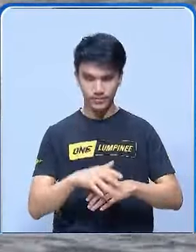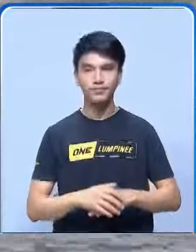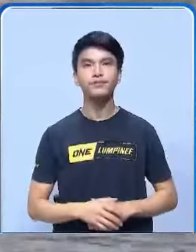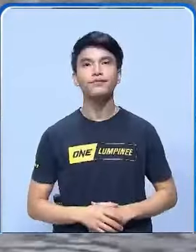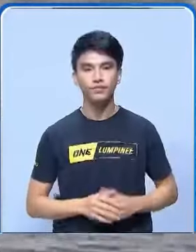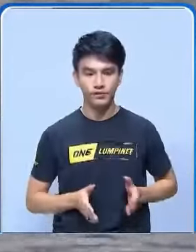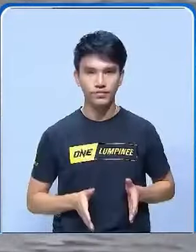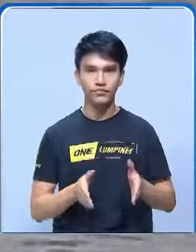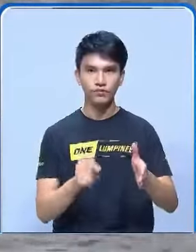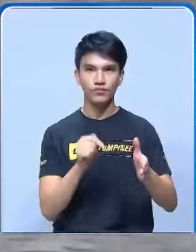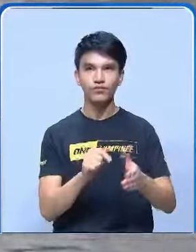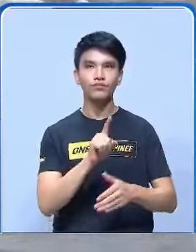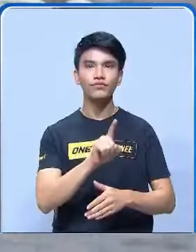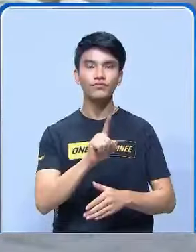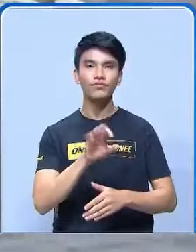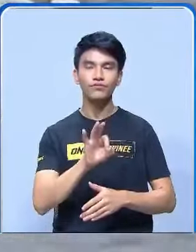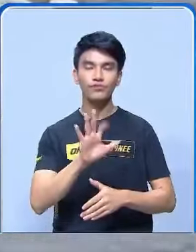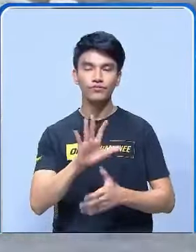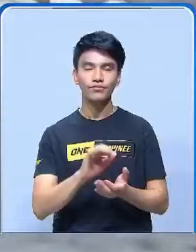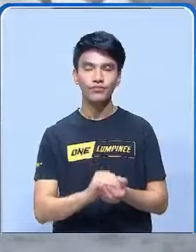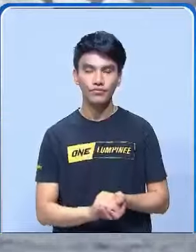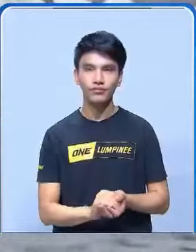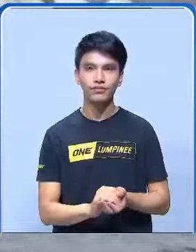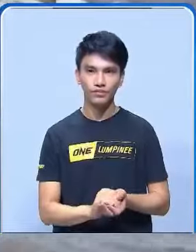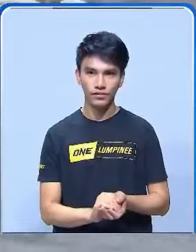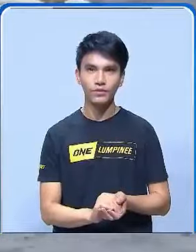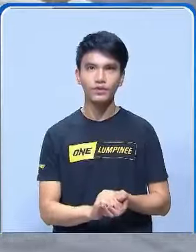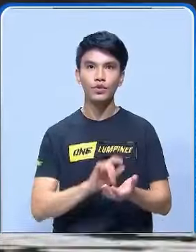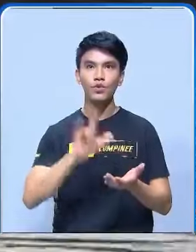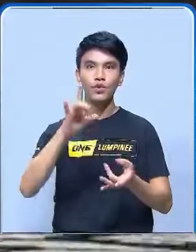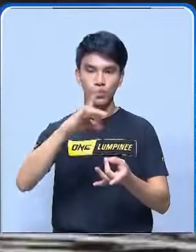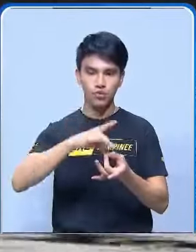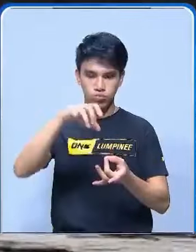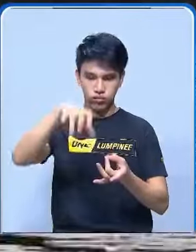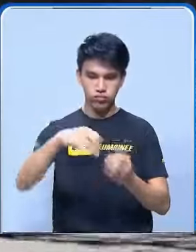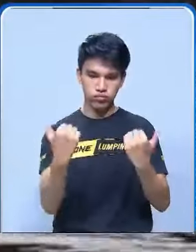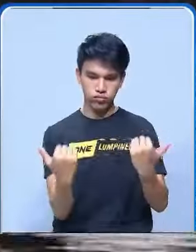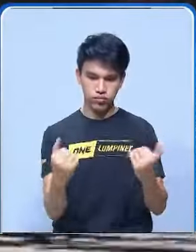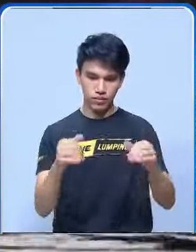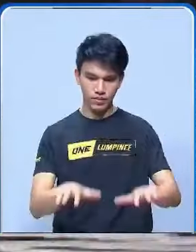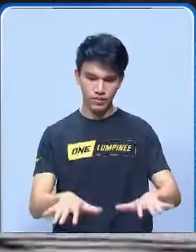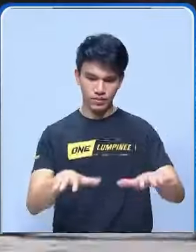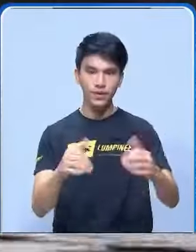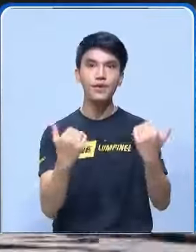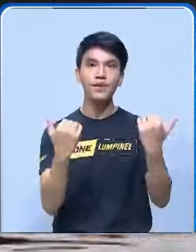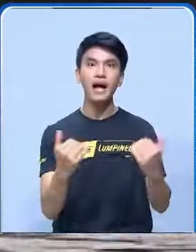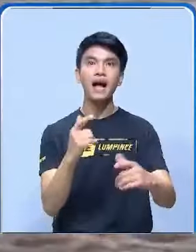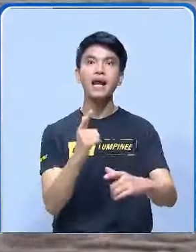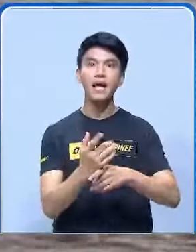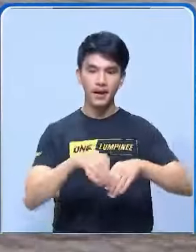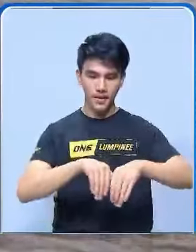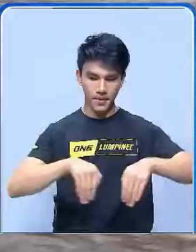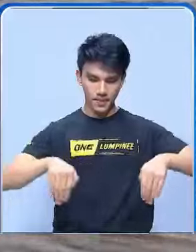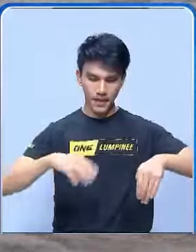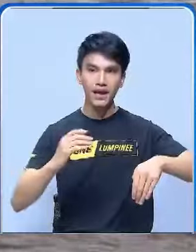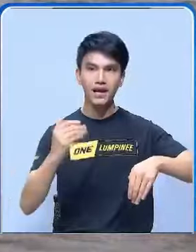ถนนสาย1195ช่วงหน้าสนามบินสุโขทัยเนี่ยมีระดับน้ำท่วมสูงเจ้าหน้าที่ต้องนำแผงเหล็กมาปิดกั้นการจรา